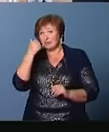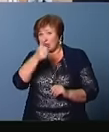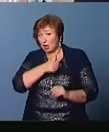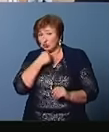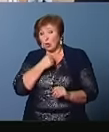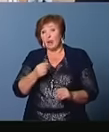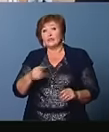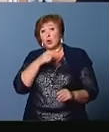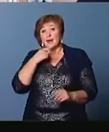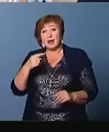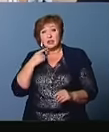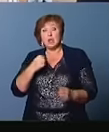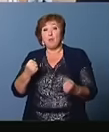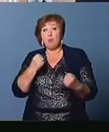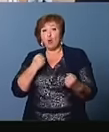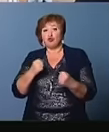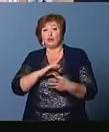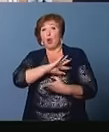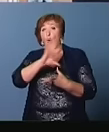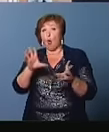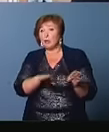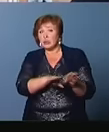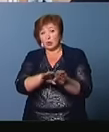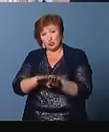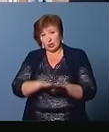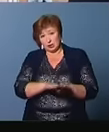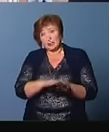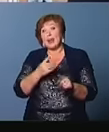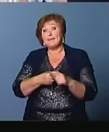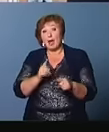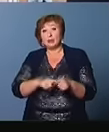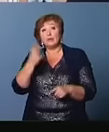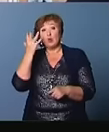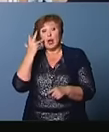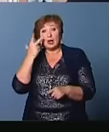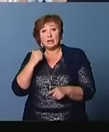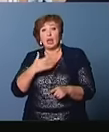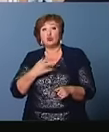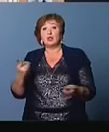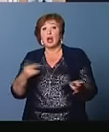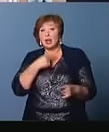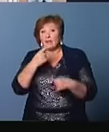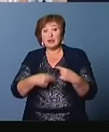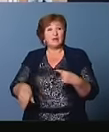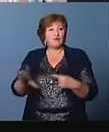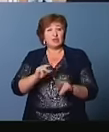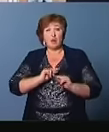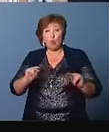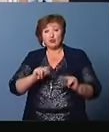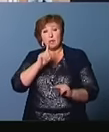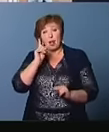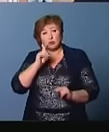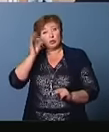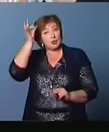сделать Россию мощной, объединенной и единой. И поэтому об этом надо говорить всем, учить молодежь и